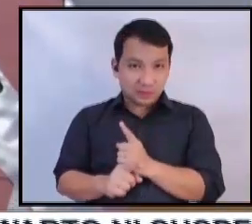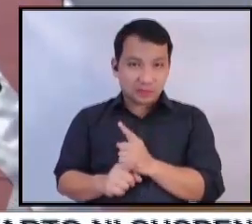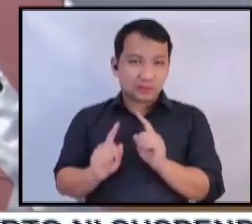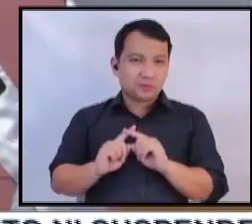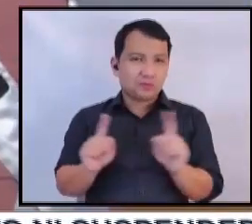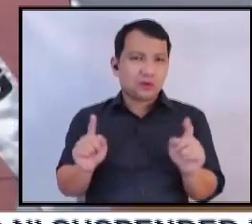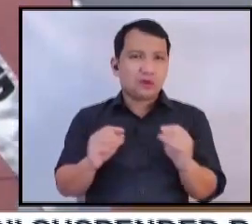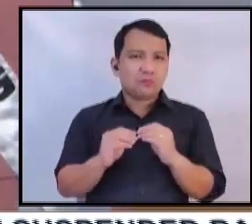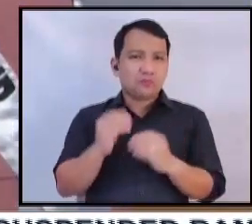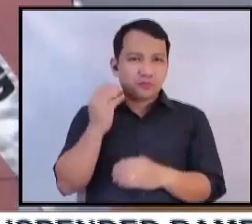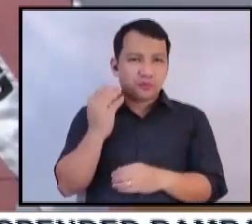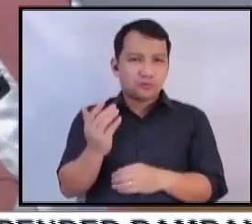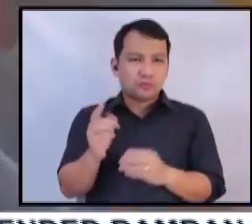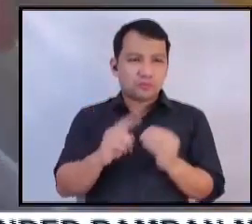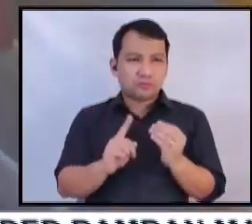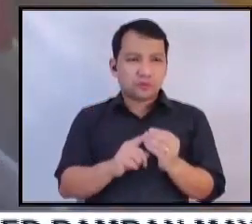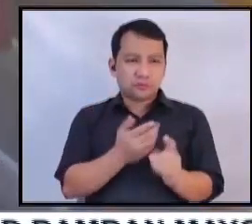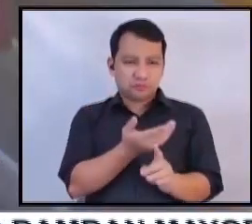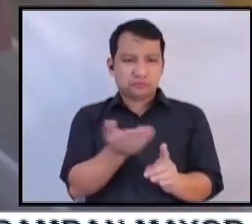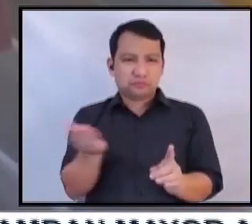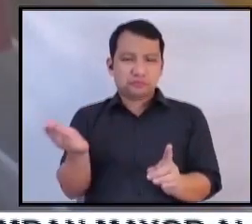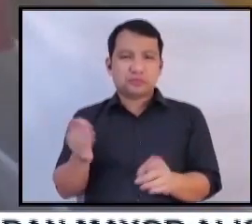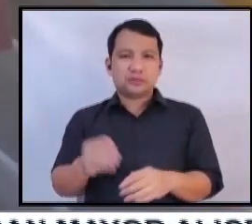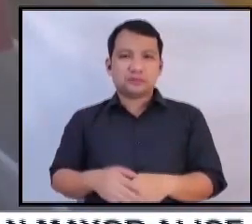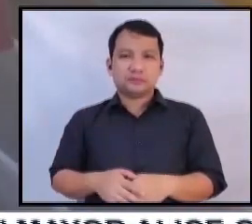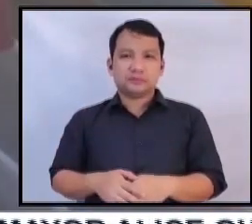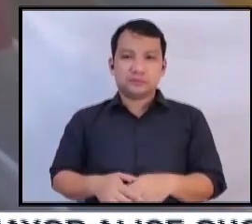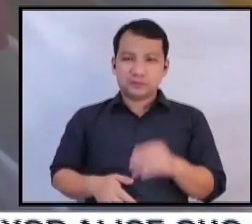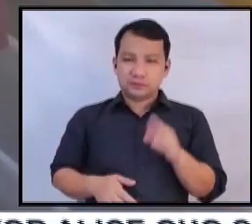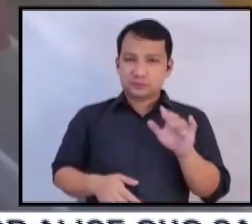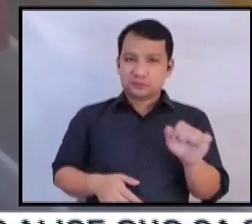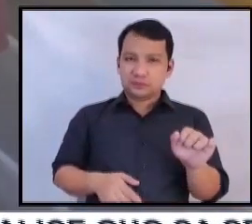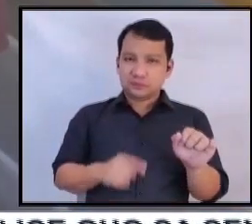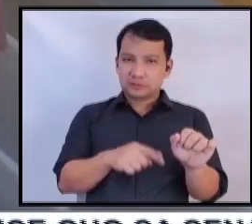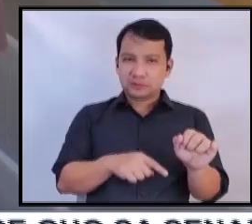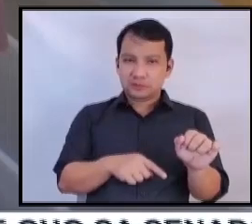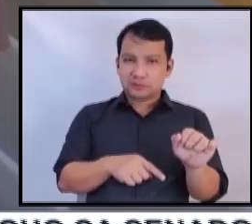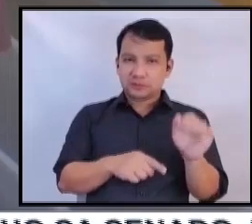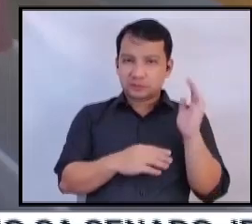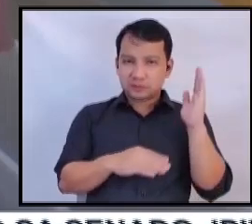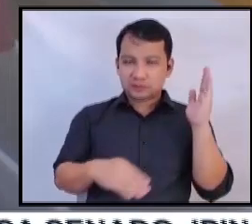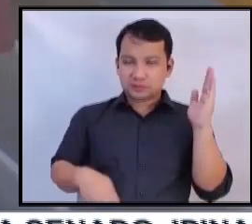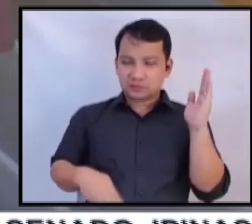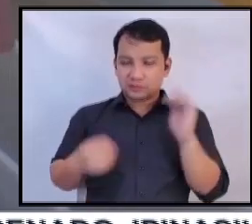about you. Sige, Meiji, ikaw mas kalala mo sila kasi binibini ka rin. Anong year ka ba?